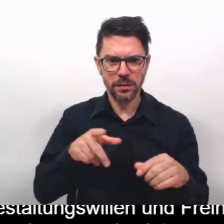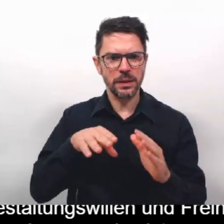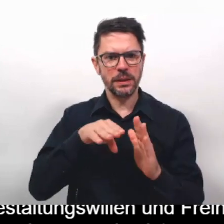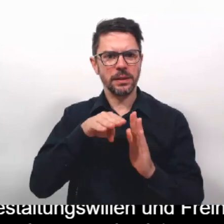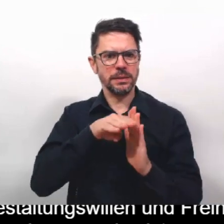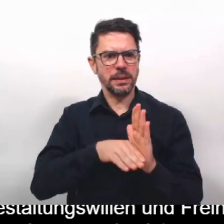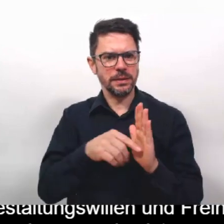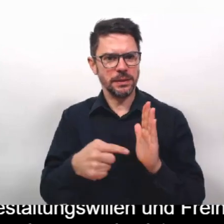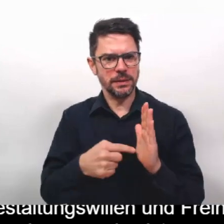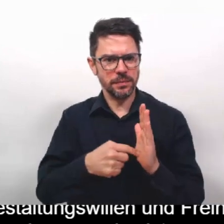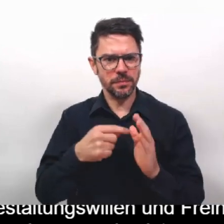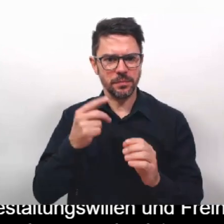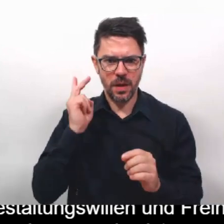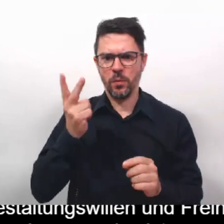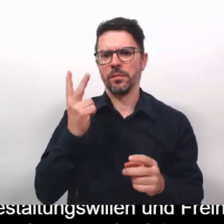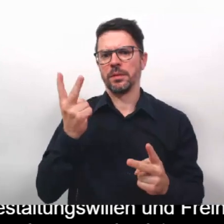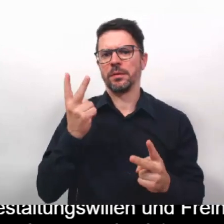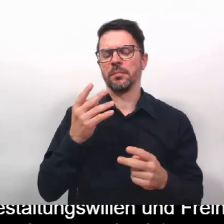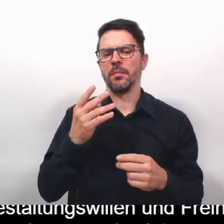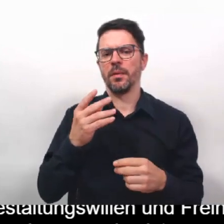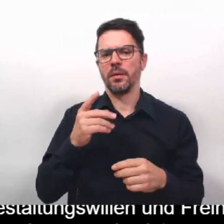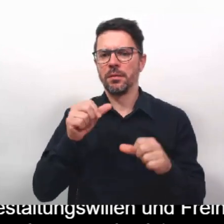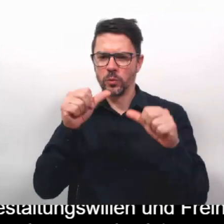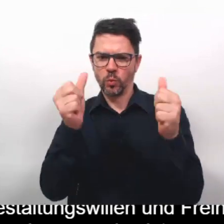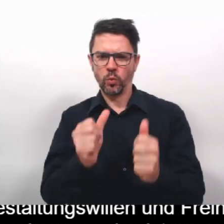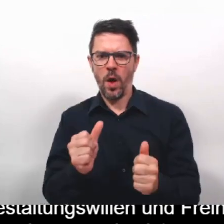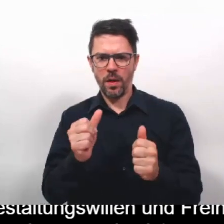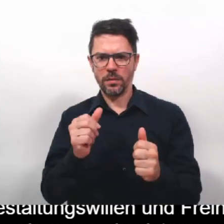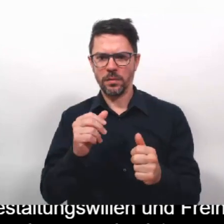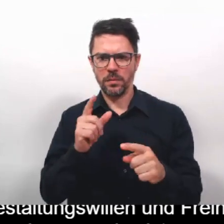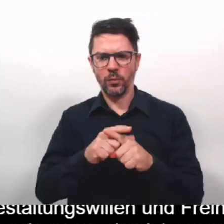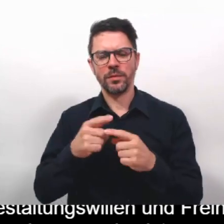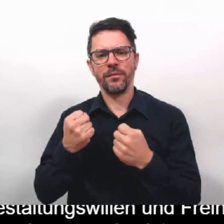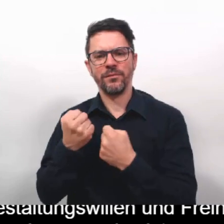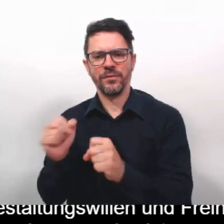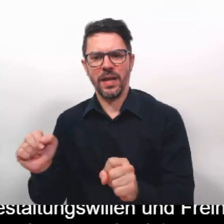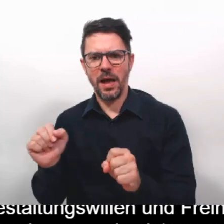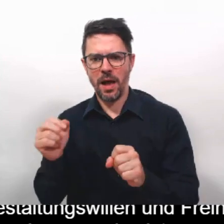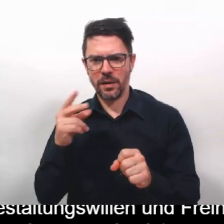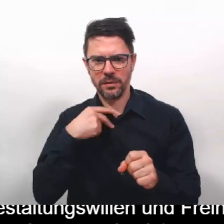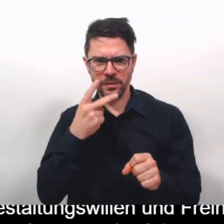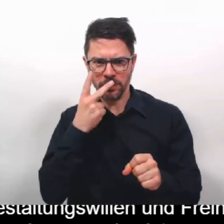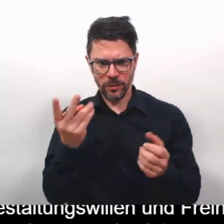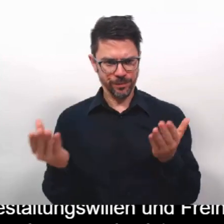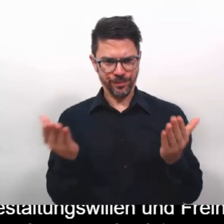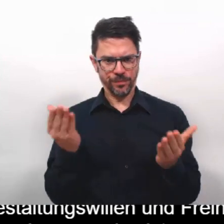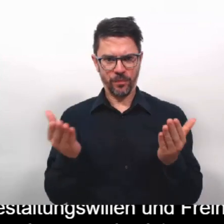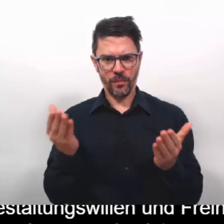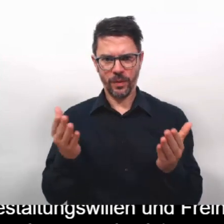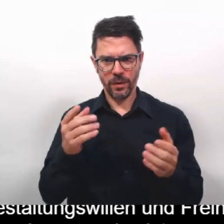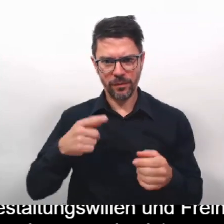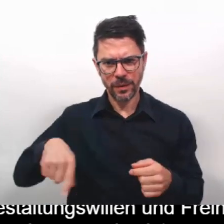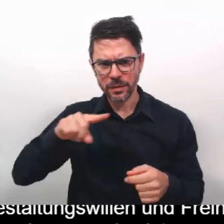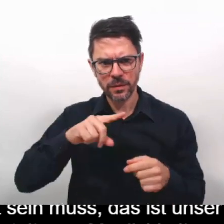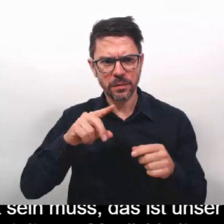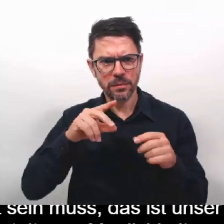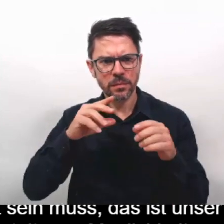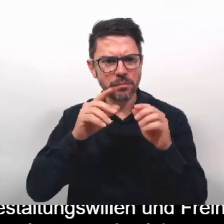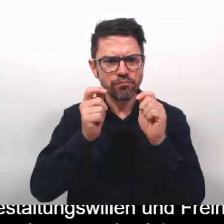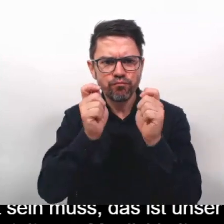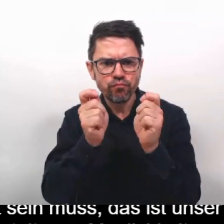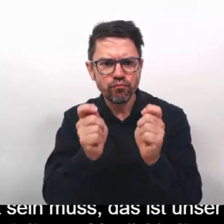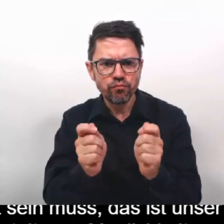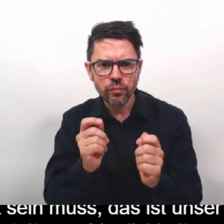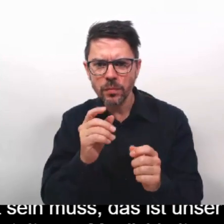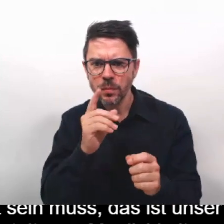die Universitäten, Hochschulen, Kunsthochschulen. Wir haben noch 1240 Stellen, die im Haushaltsplan ursprünglich als